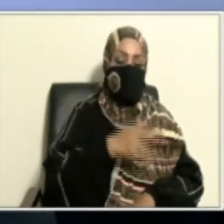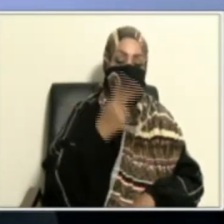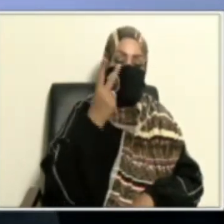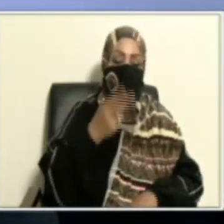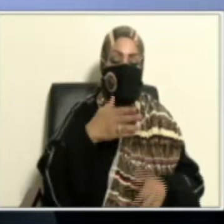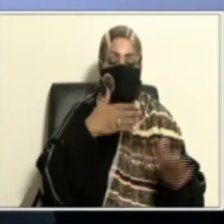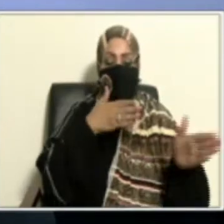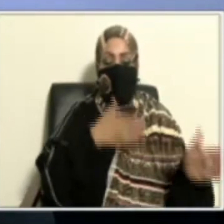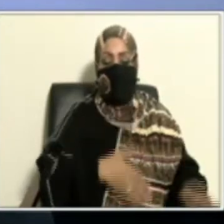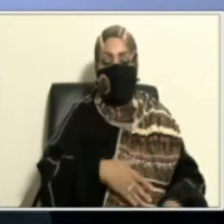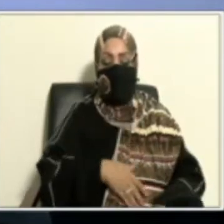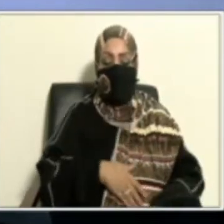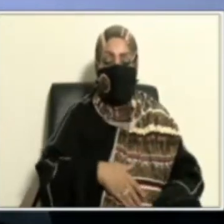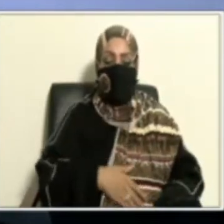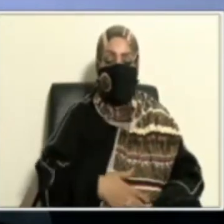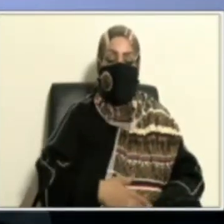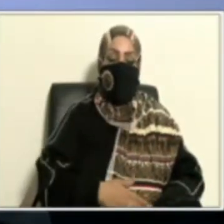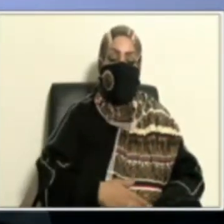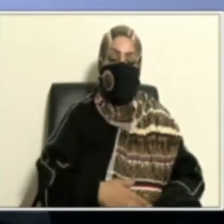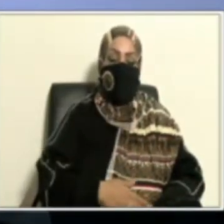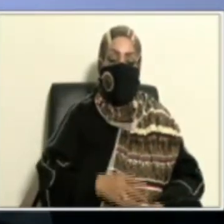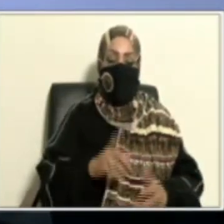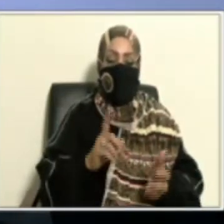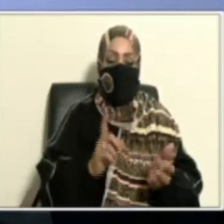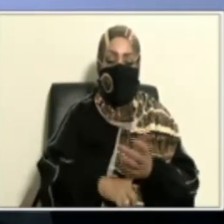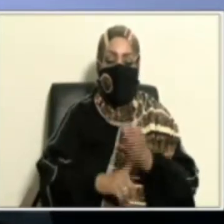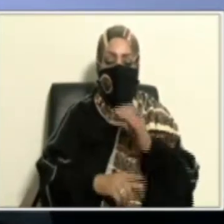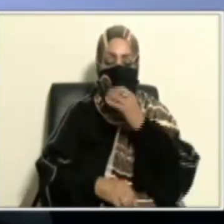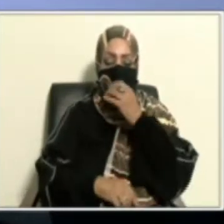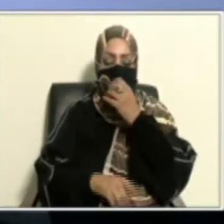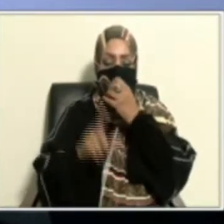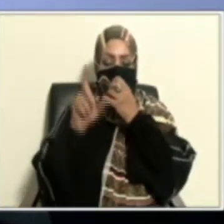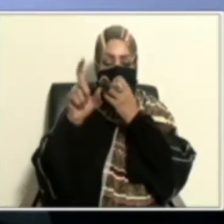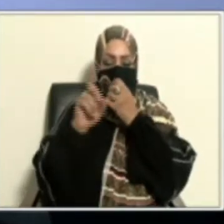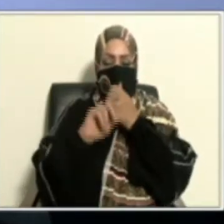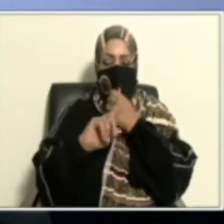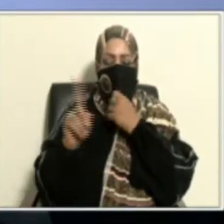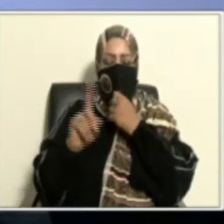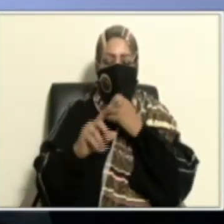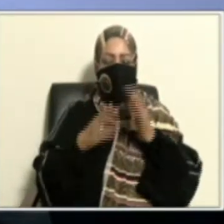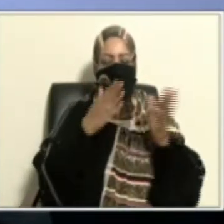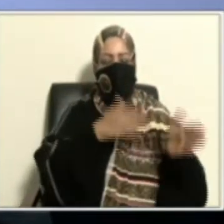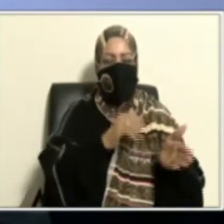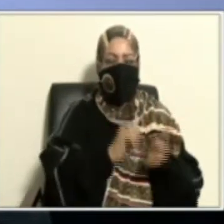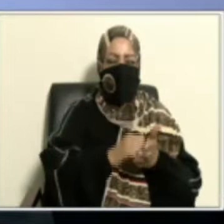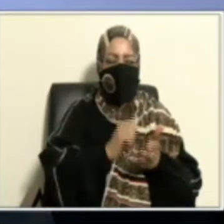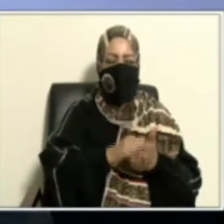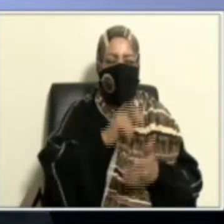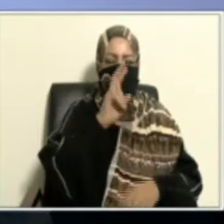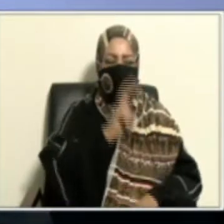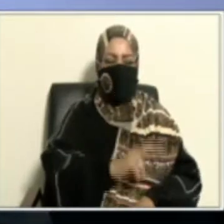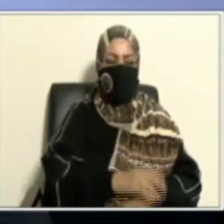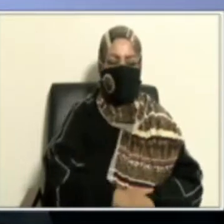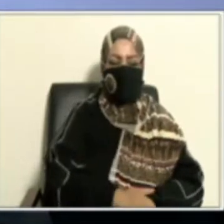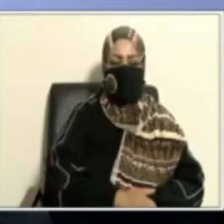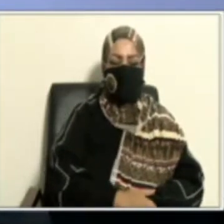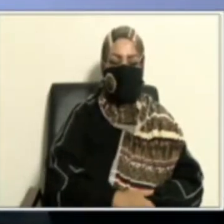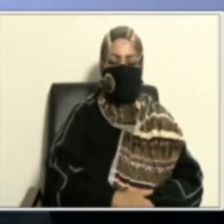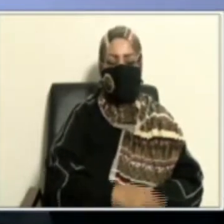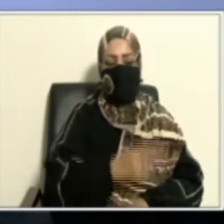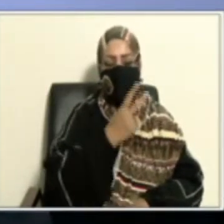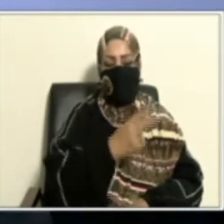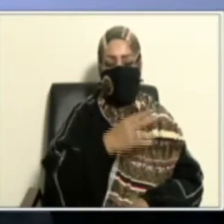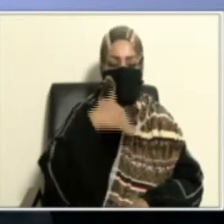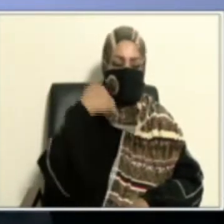هكذا الركعتان اللتان بعد الجمعة والركعتان اللتان بعد المغرب كان النبي صلى الله عليه